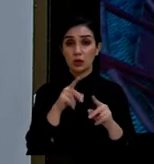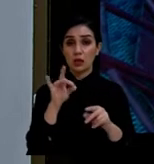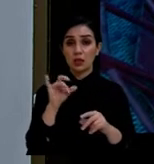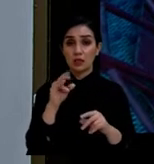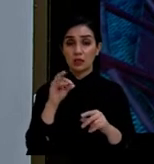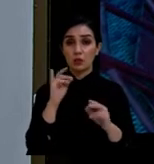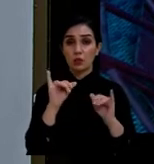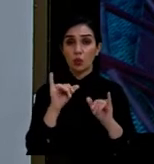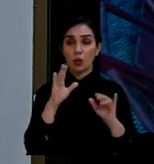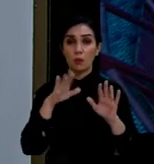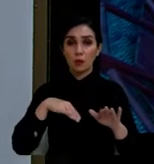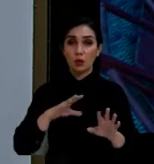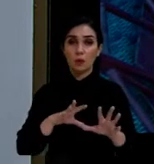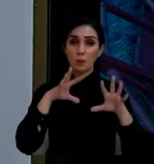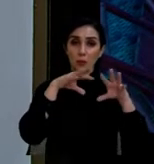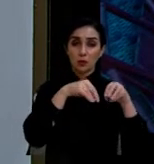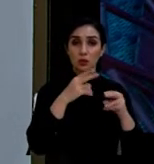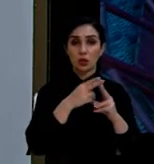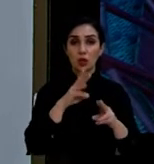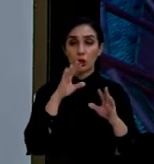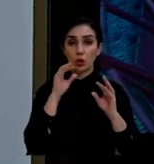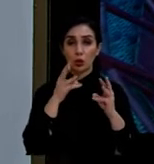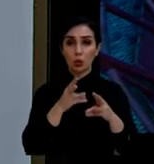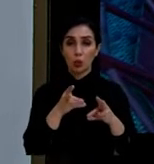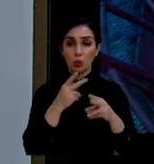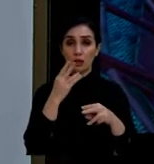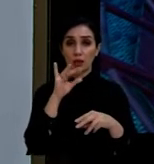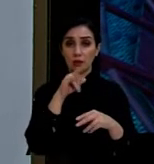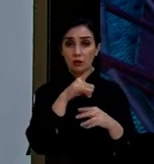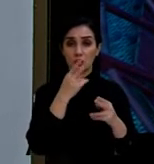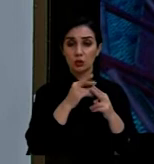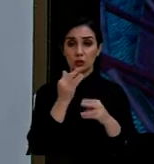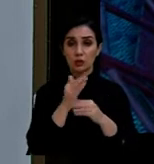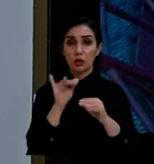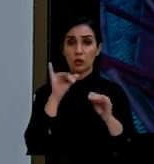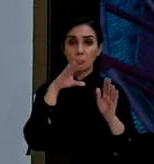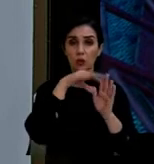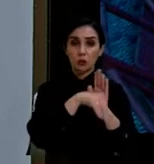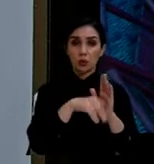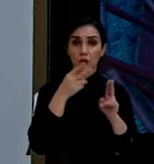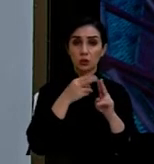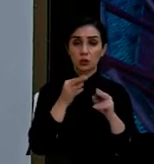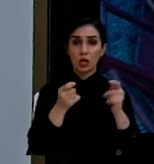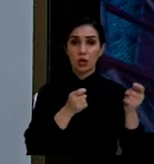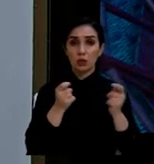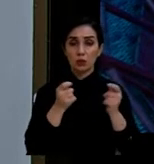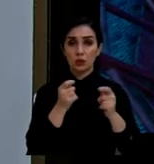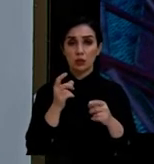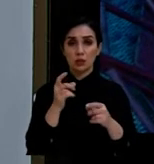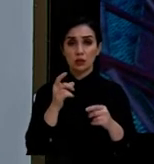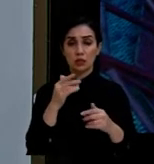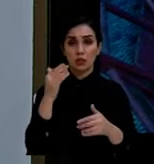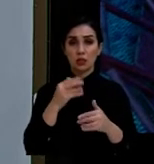резервуар, куда потом помещают ядерное топливо. И вот отверстие, куда вставляются вот эти регулирующие